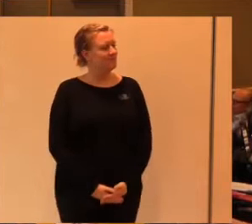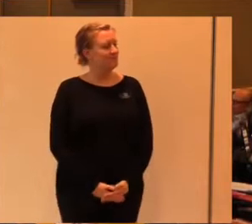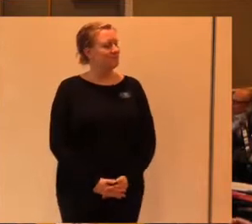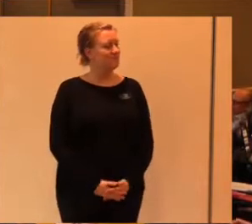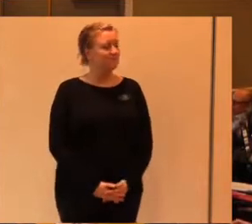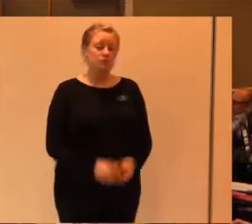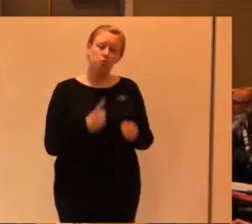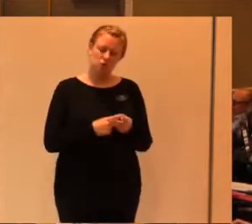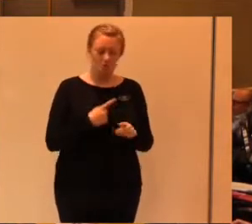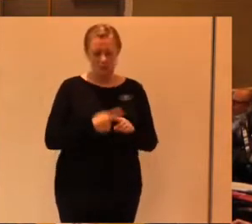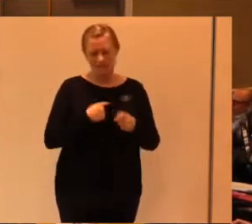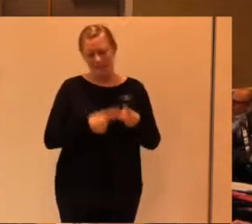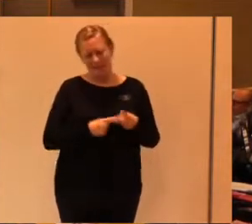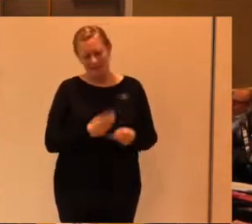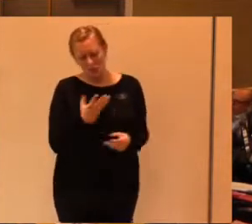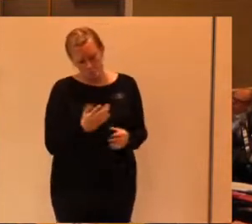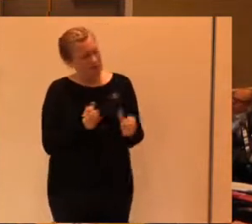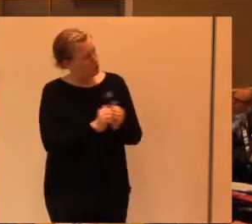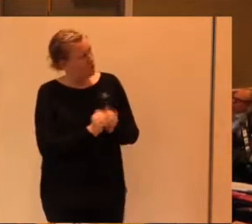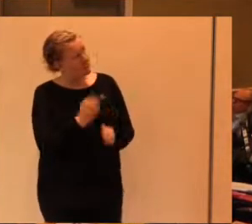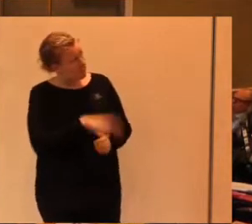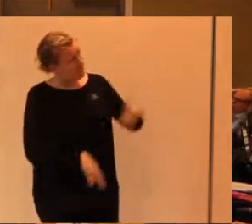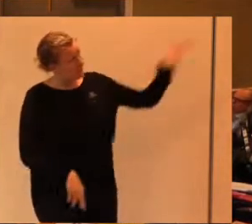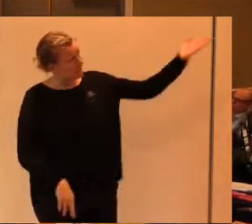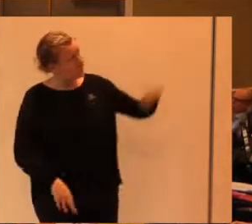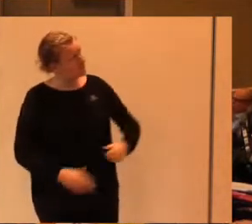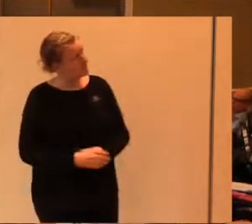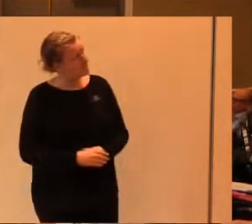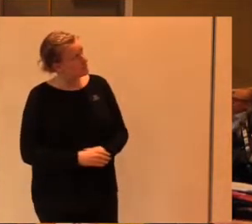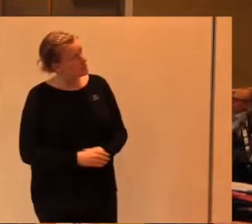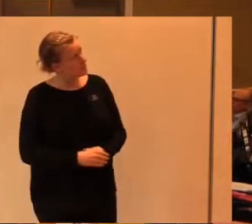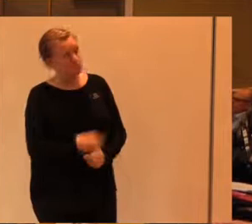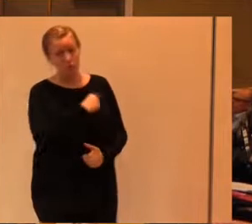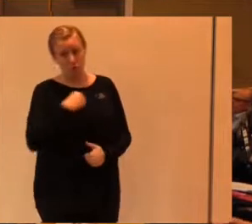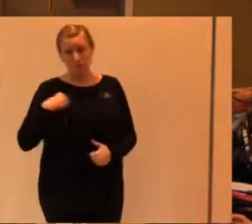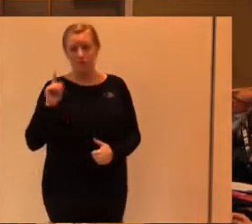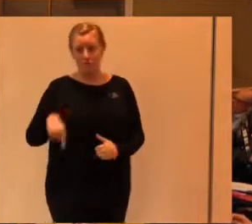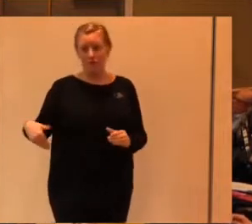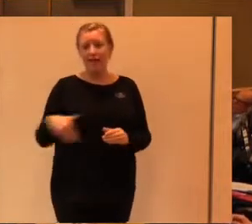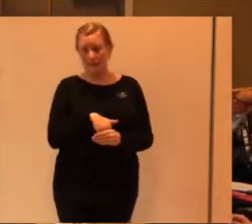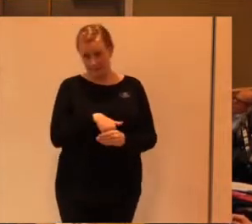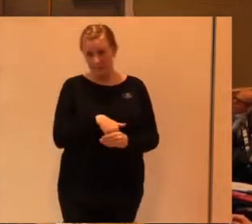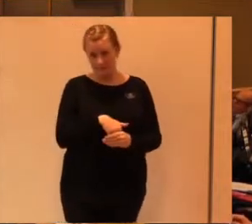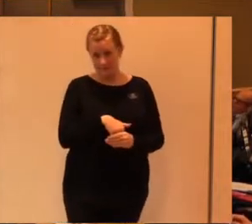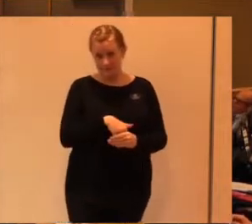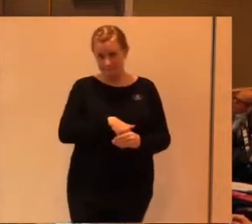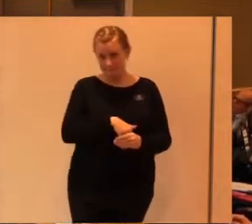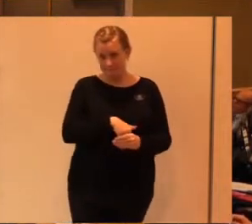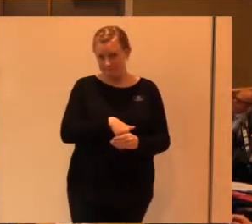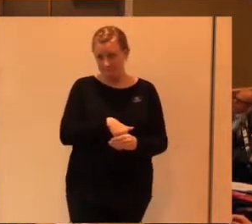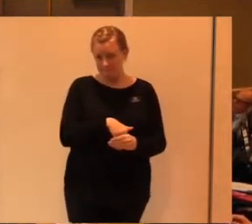Och sen tänkte jag repetera lite grejer, som det här till exempel. Myndigheten för delaktighet. Vi jobbar ju å ena